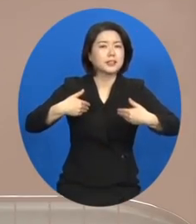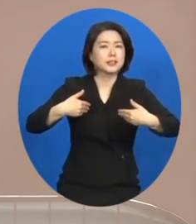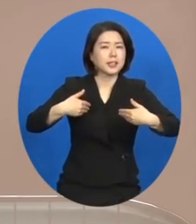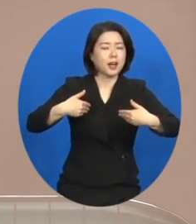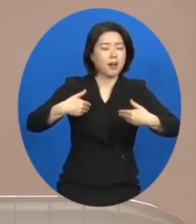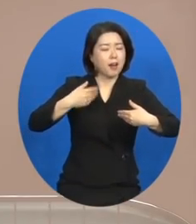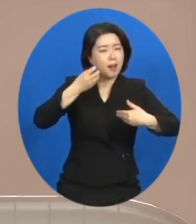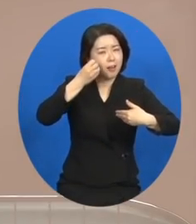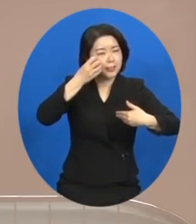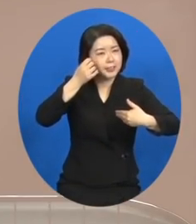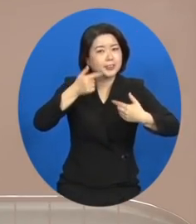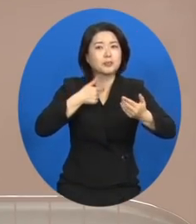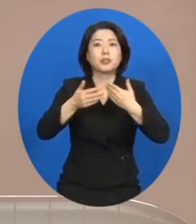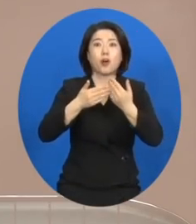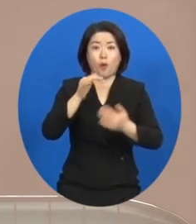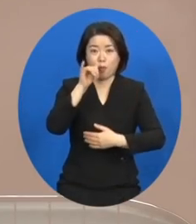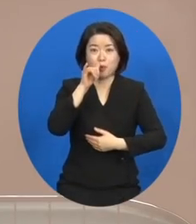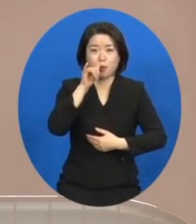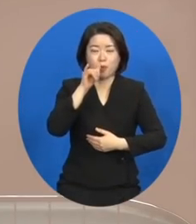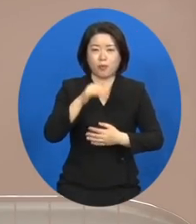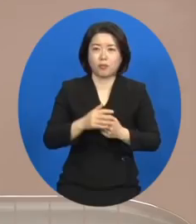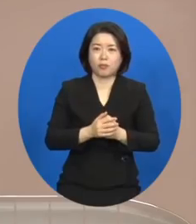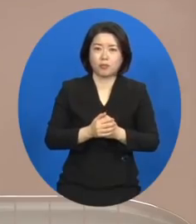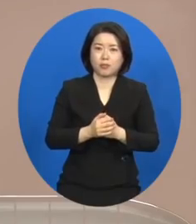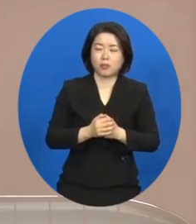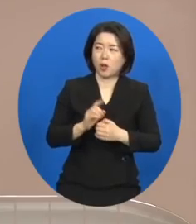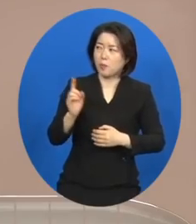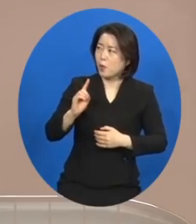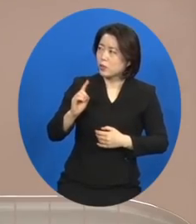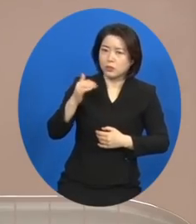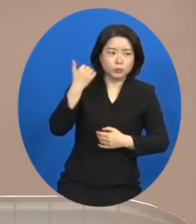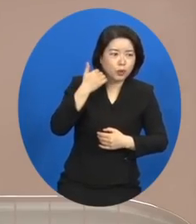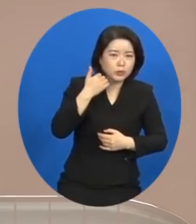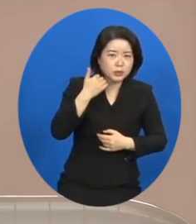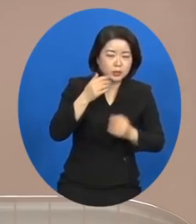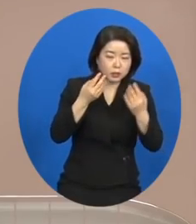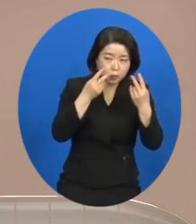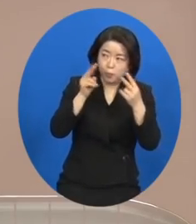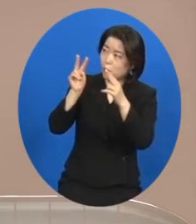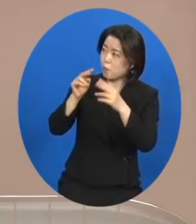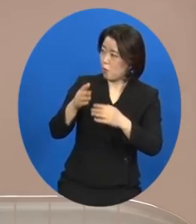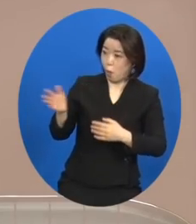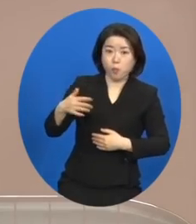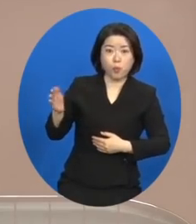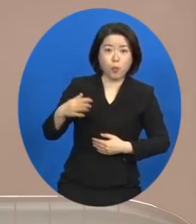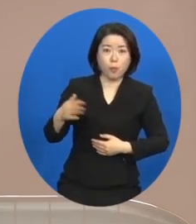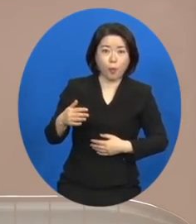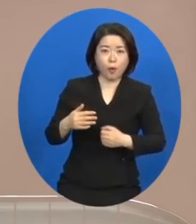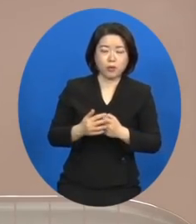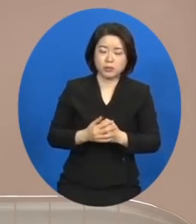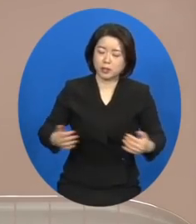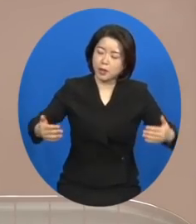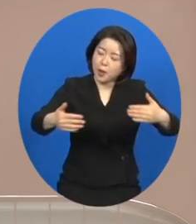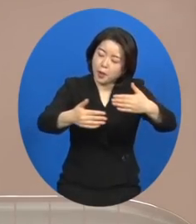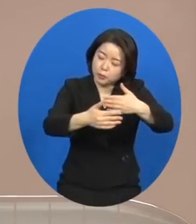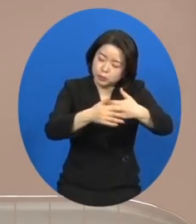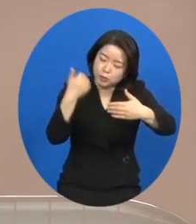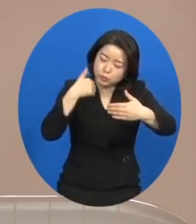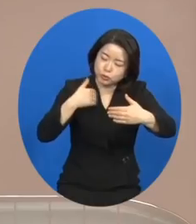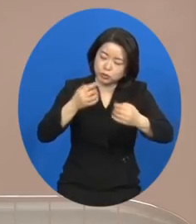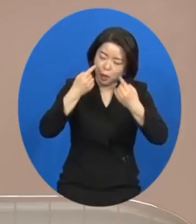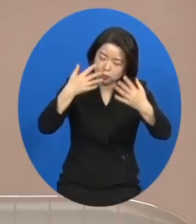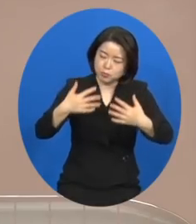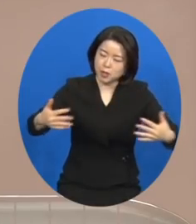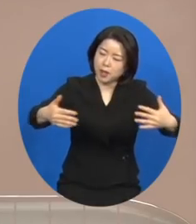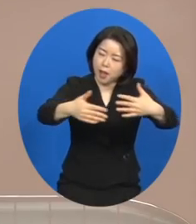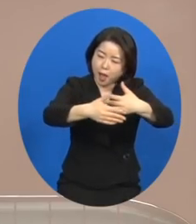신비한 경험을 하셨답니다. 이게 뭐지? 하고 뒤를 딱 돌아봤는데 아무도 없어요. 근데 너무나 포근하게 누군가가 분명히 뒤에서